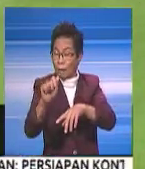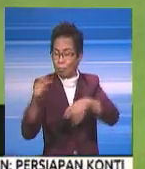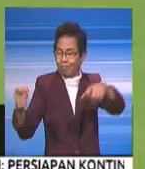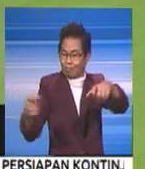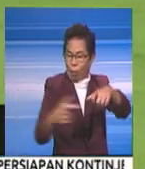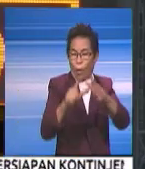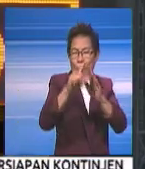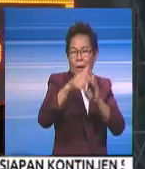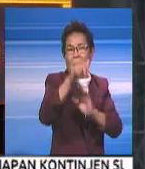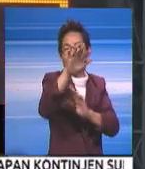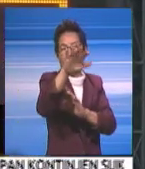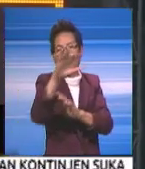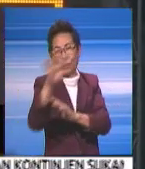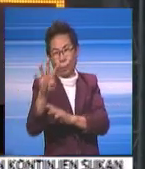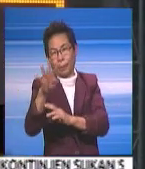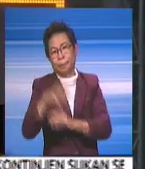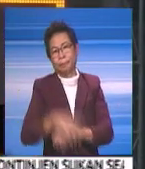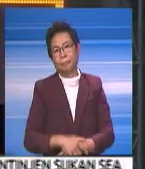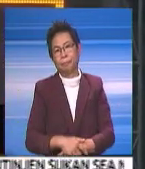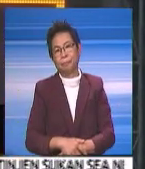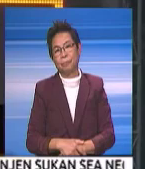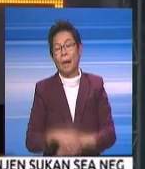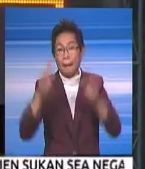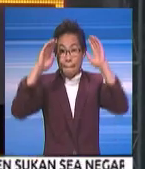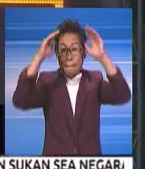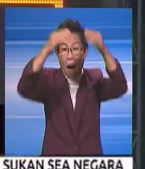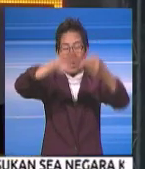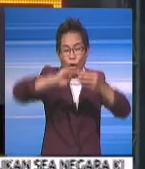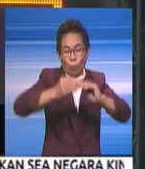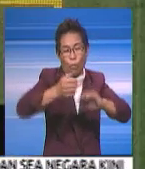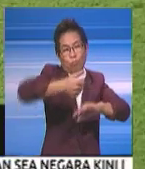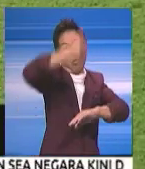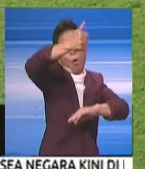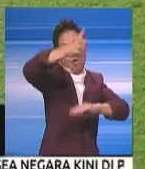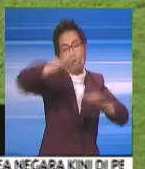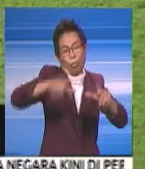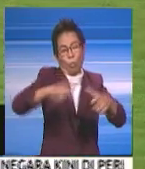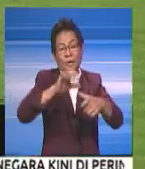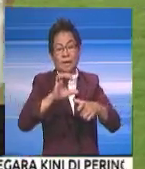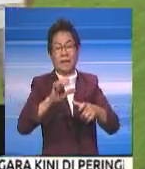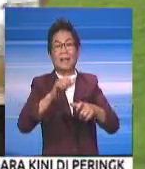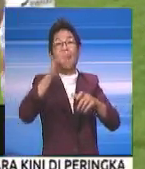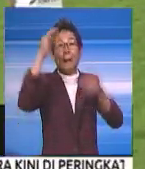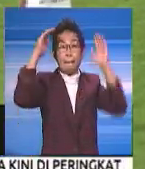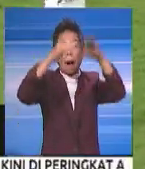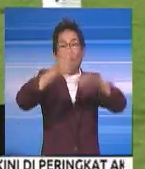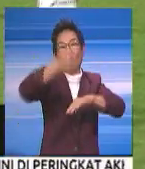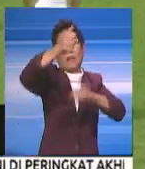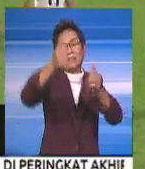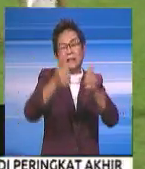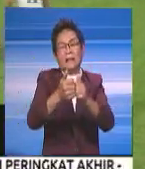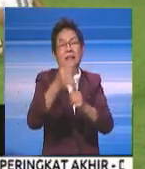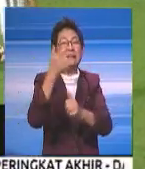Vega pada minit ke-54. Pahang kini di tangga teratas kumpulan C dengan 9 mata.